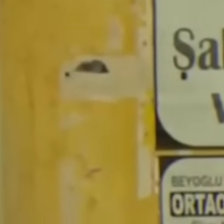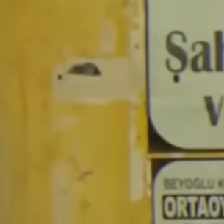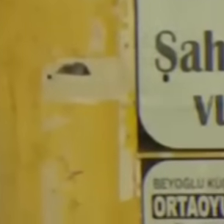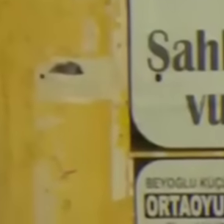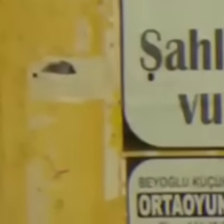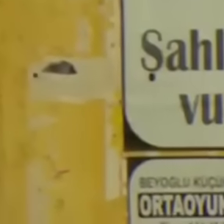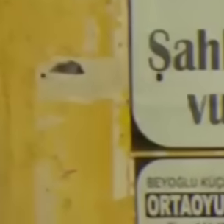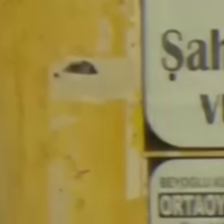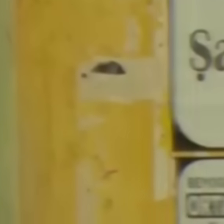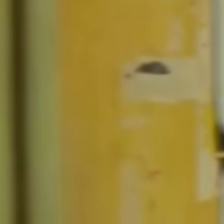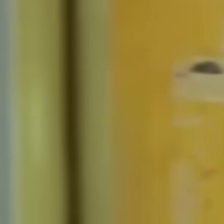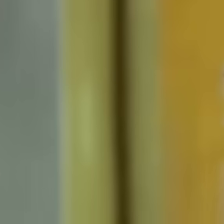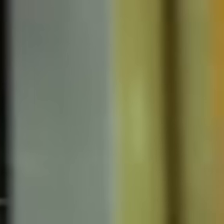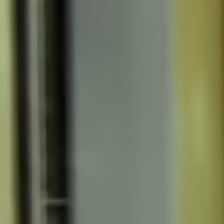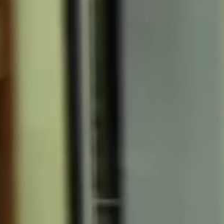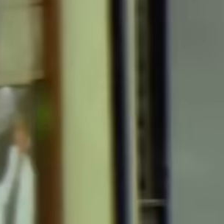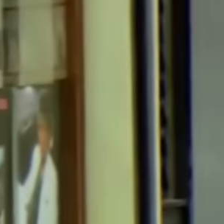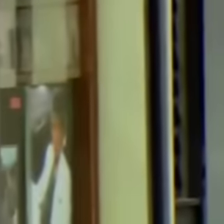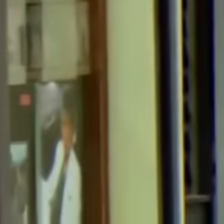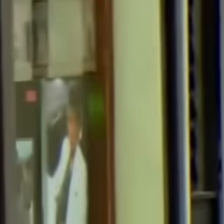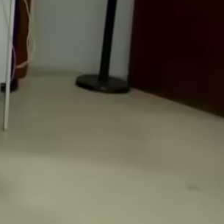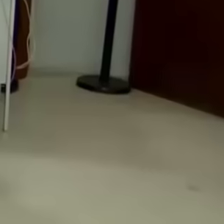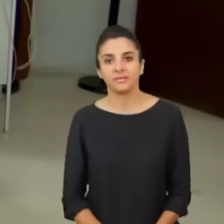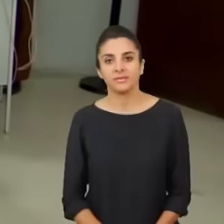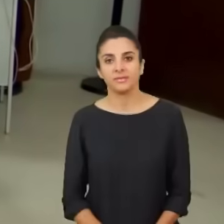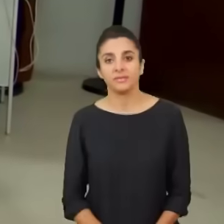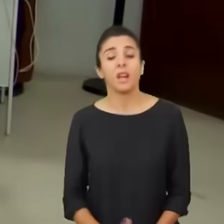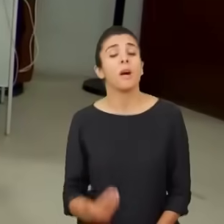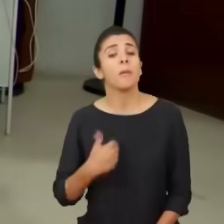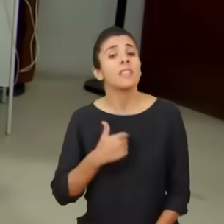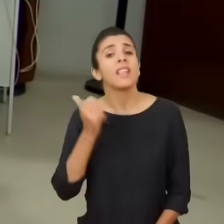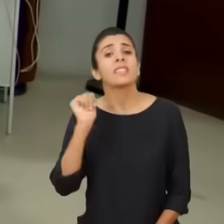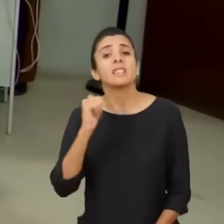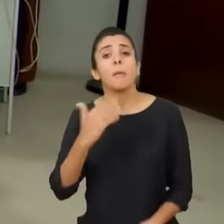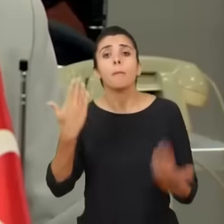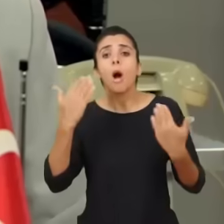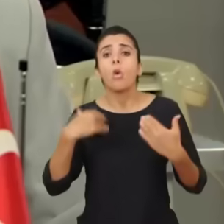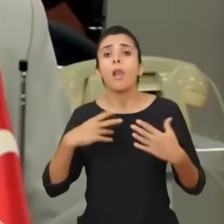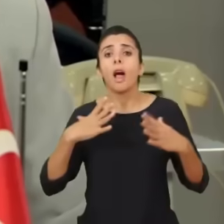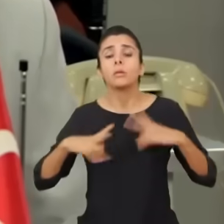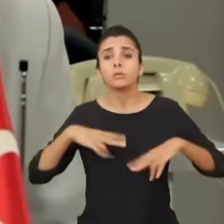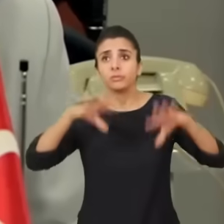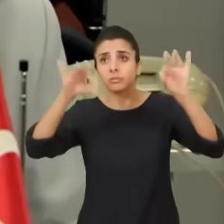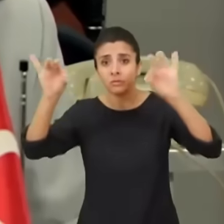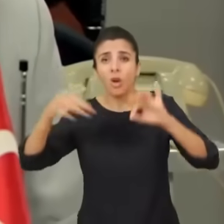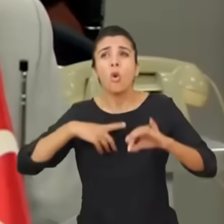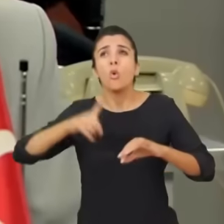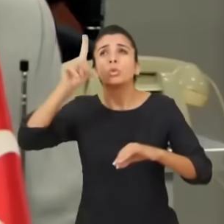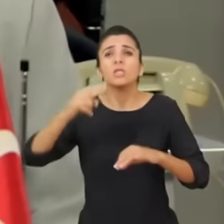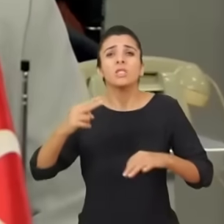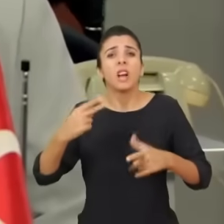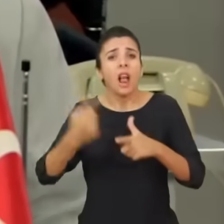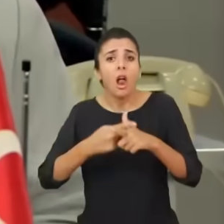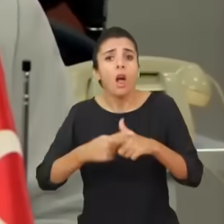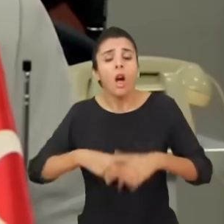önden, Ergun arkadan dükkana girdiler. Ben ne zaman balkona çamaşır atsam üst katındaki kiracı